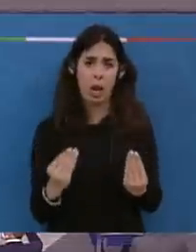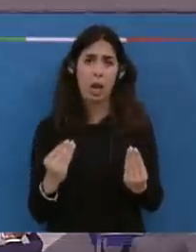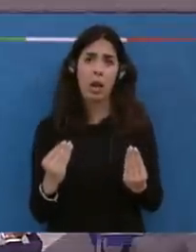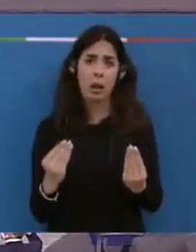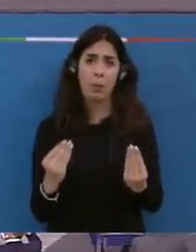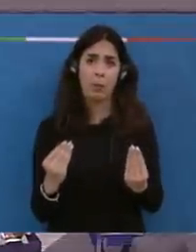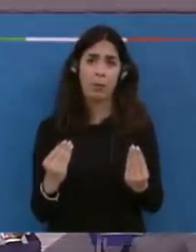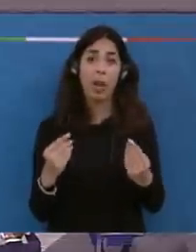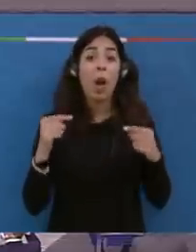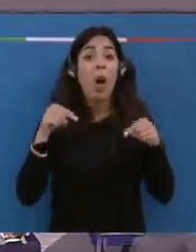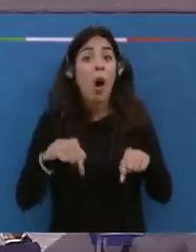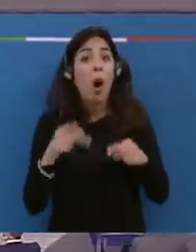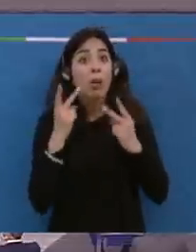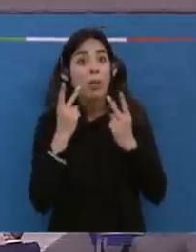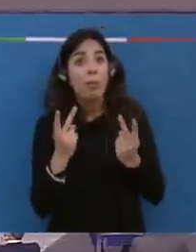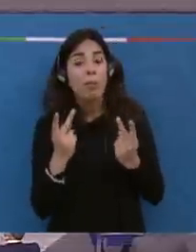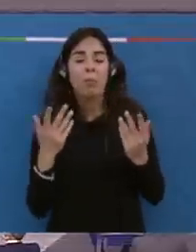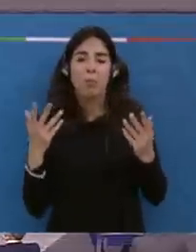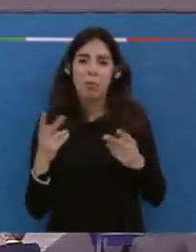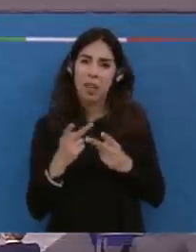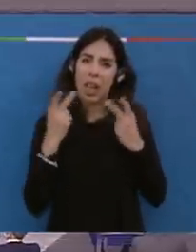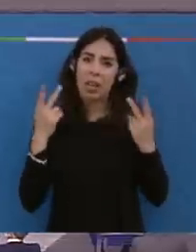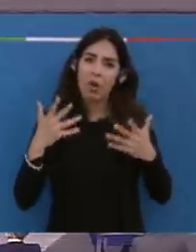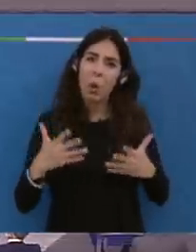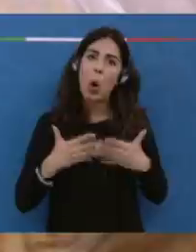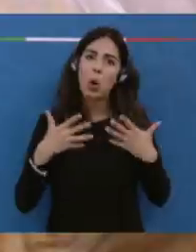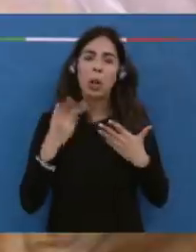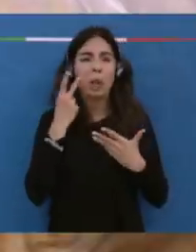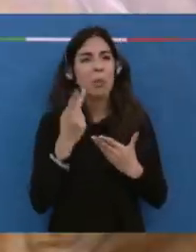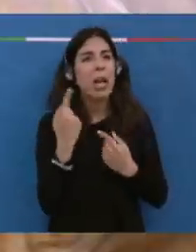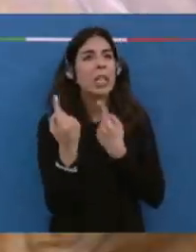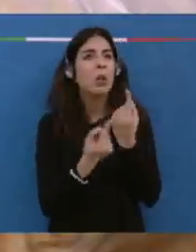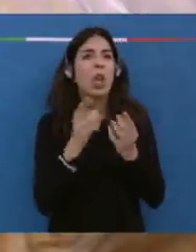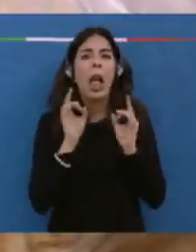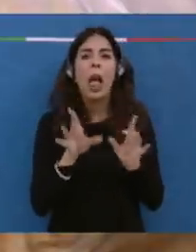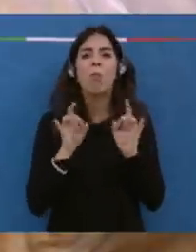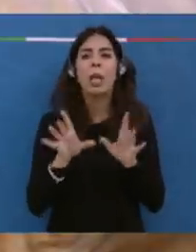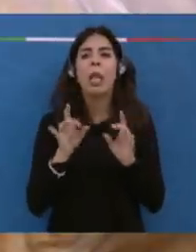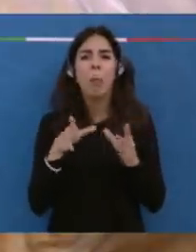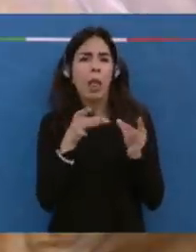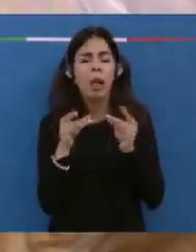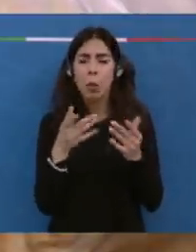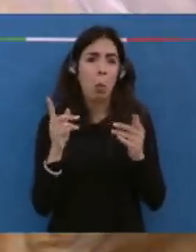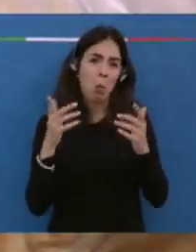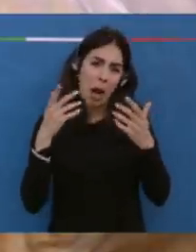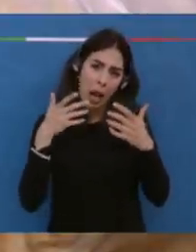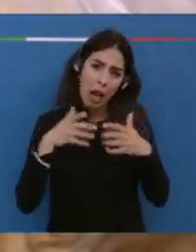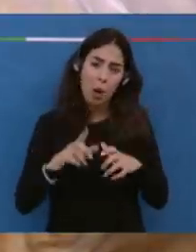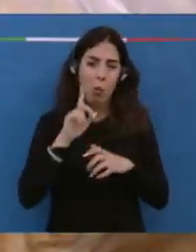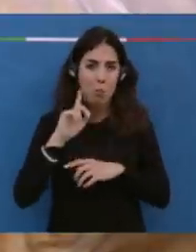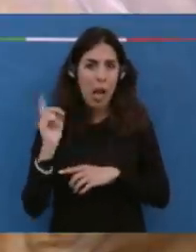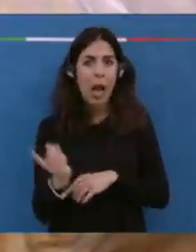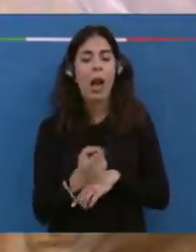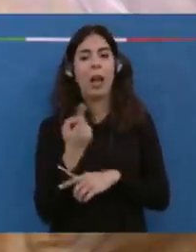siamo felici di contrastare che la situazione epidemica m è migliorata ed è questo